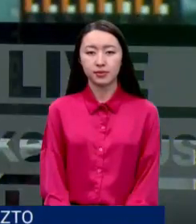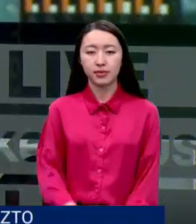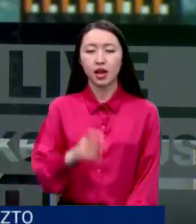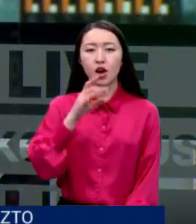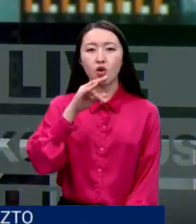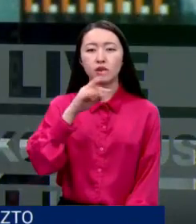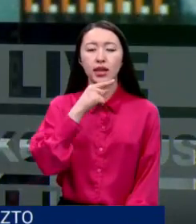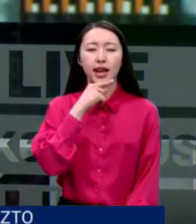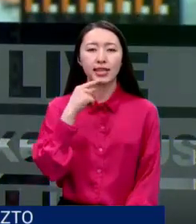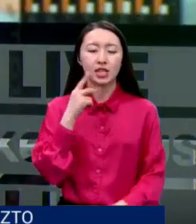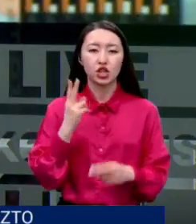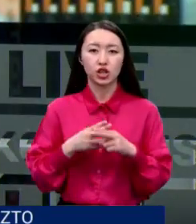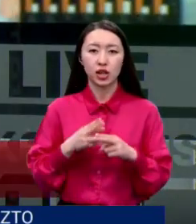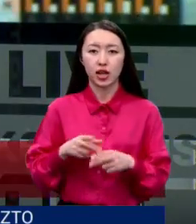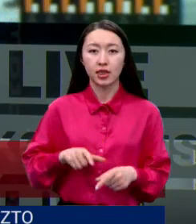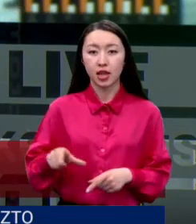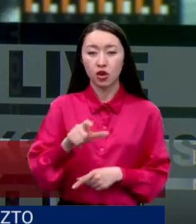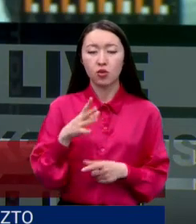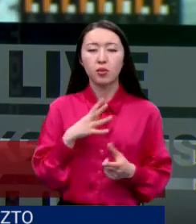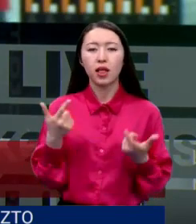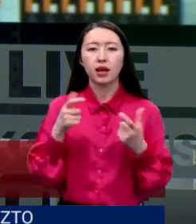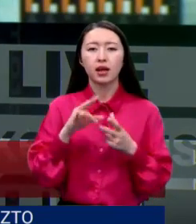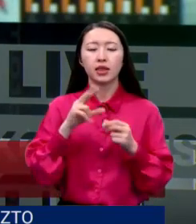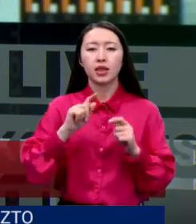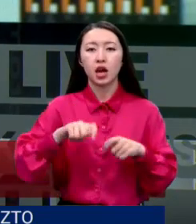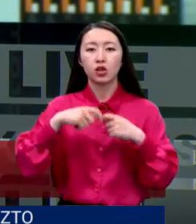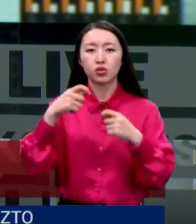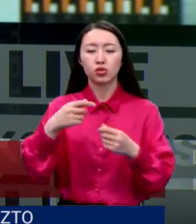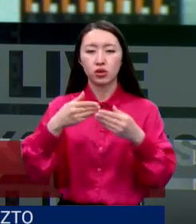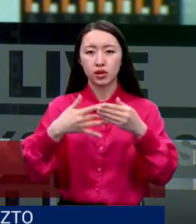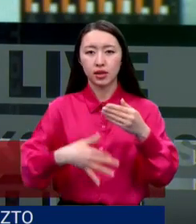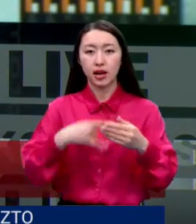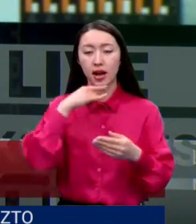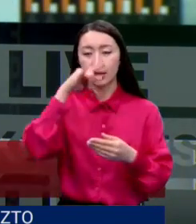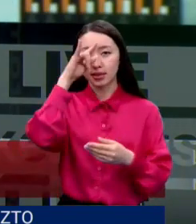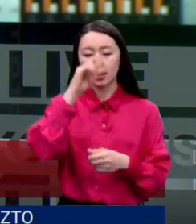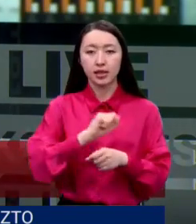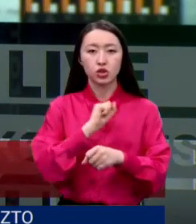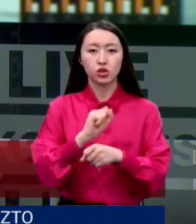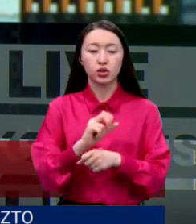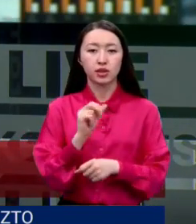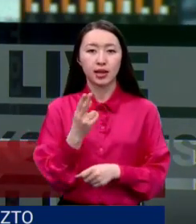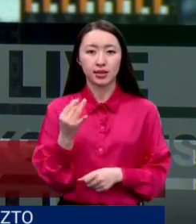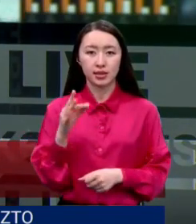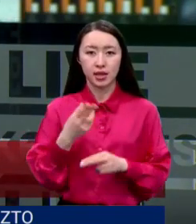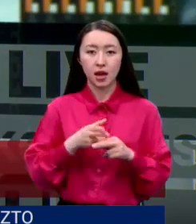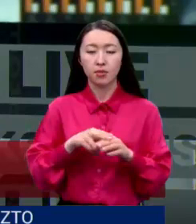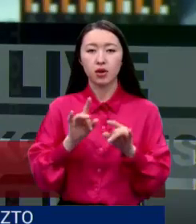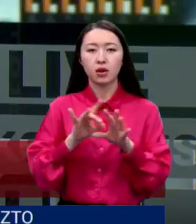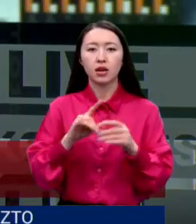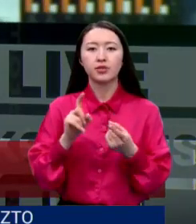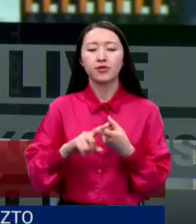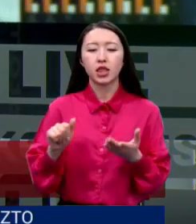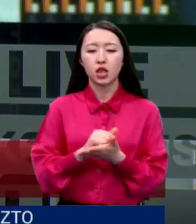Холдинг «Российские железные дороги» ввел ограничения на отгрузку в адрес ряда казахстанских станций. Об этом передает «Интерфакс», ссылаясь на